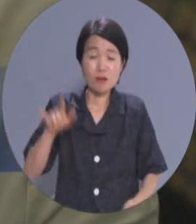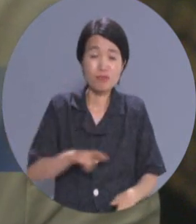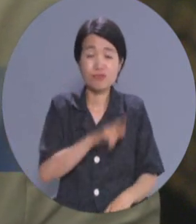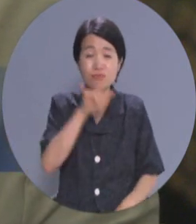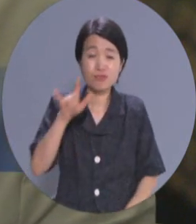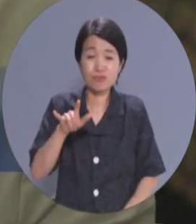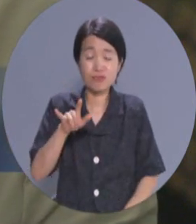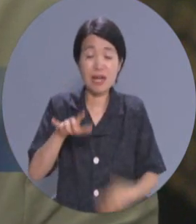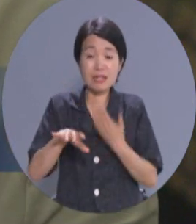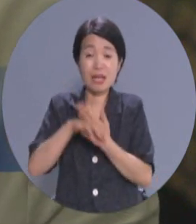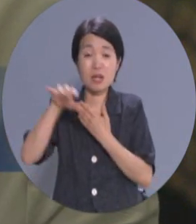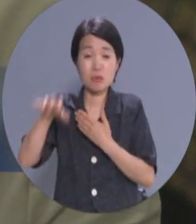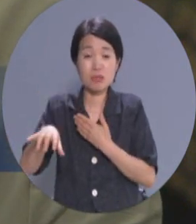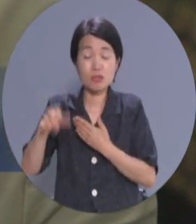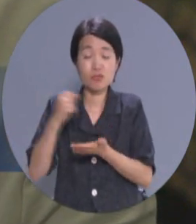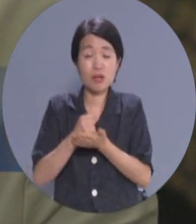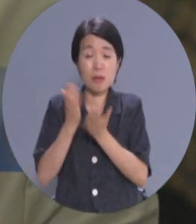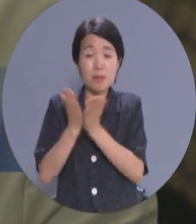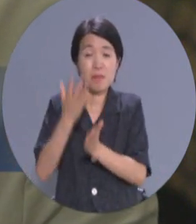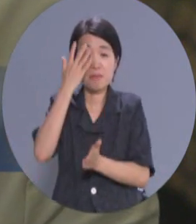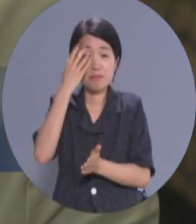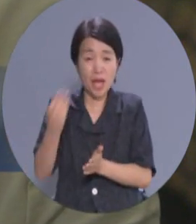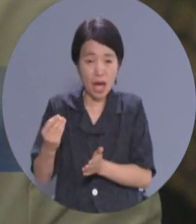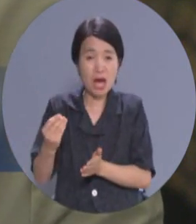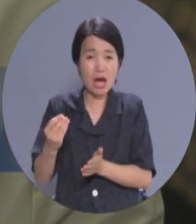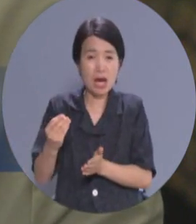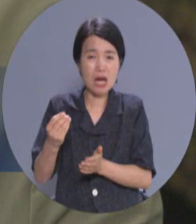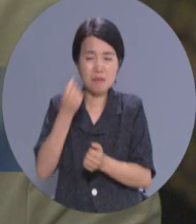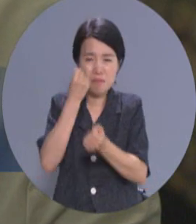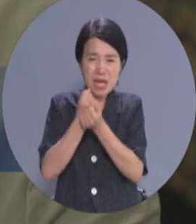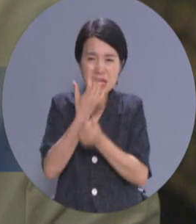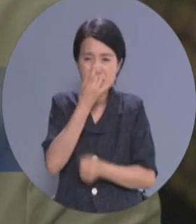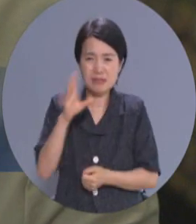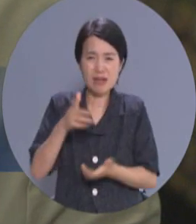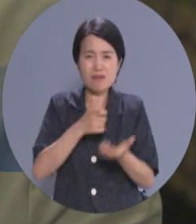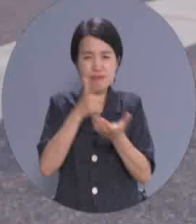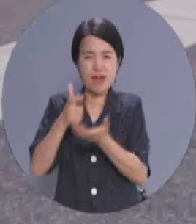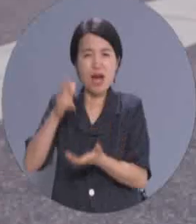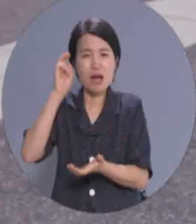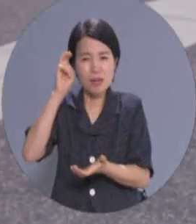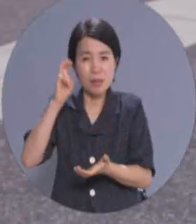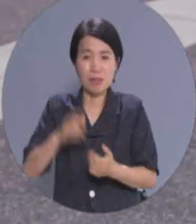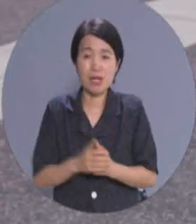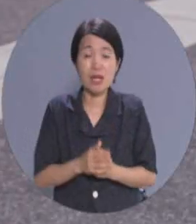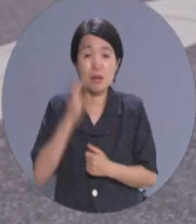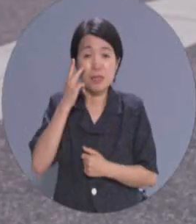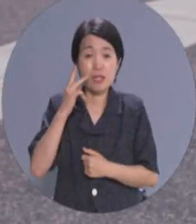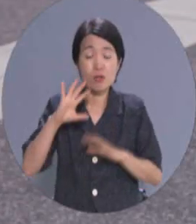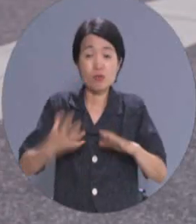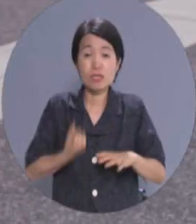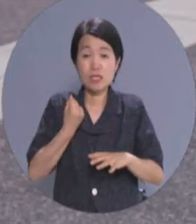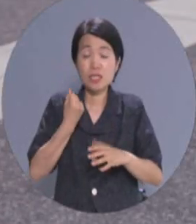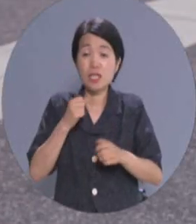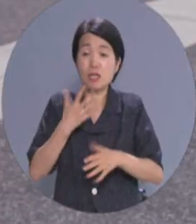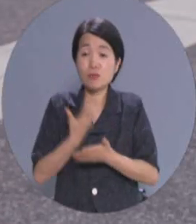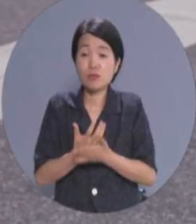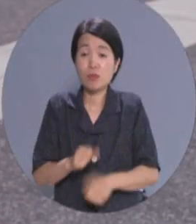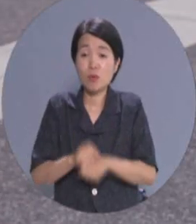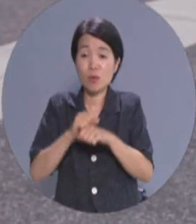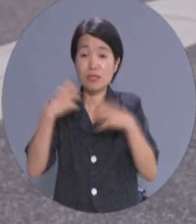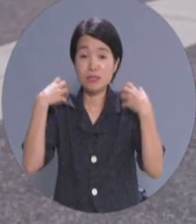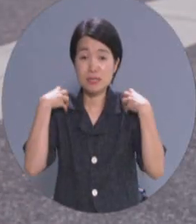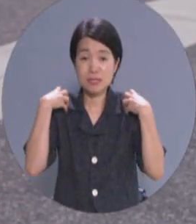위치가 아닌 다른 위치에서 선방을 확인하고 나서 폭격했을 가능성이 있는데 미국 국립 문서 보관청에는